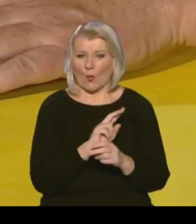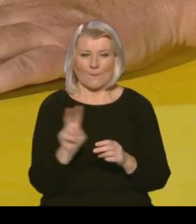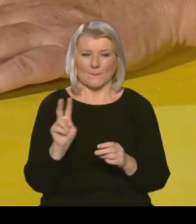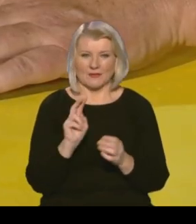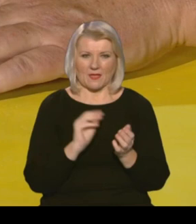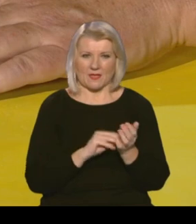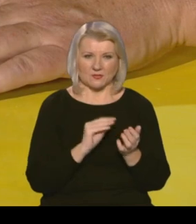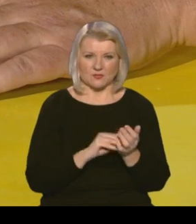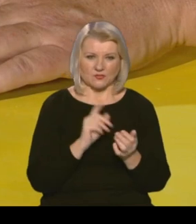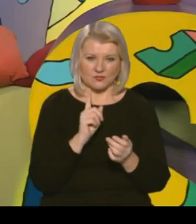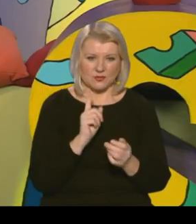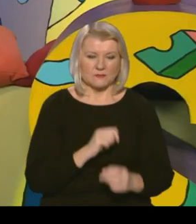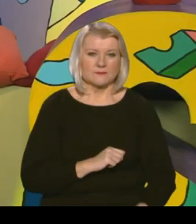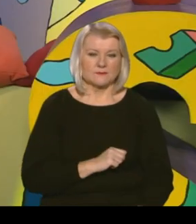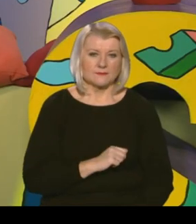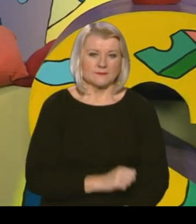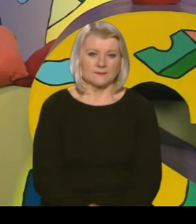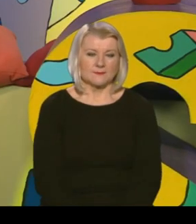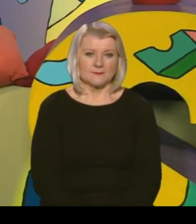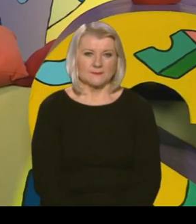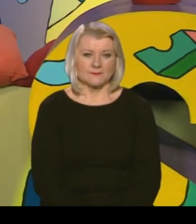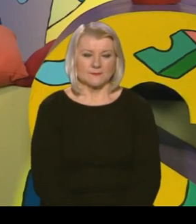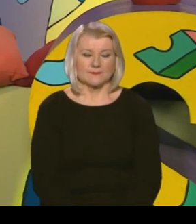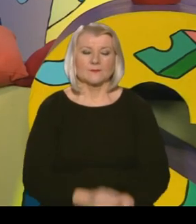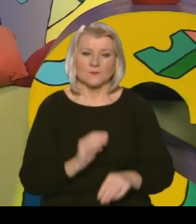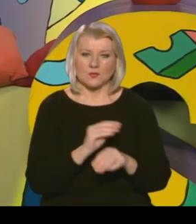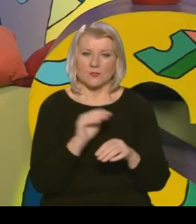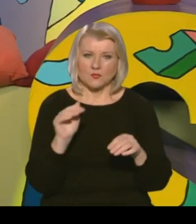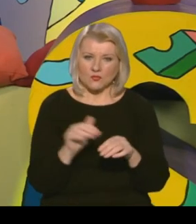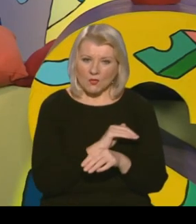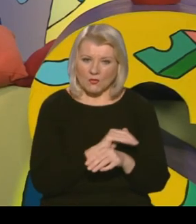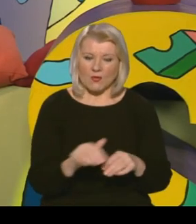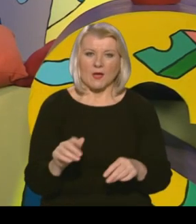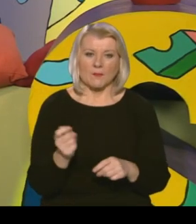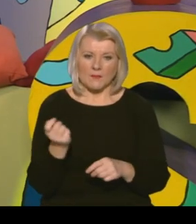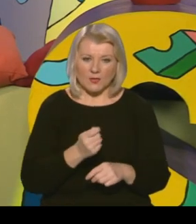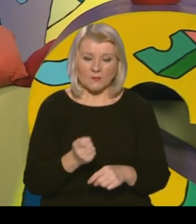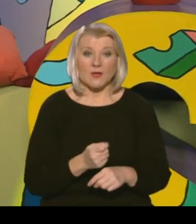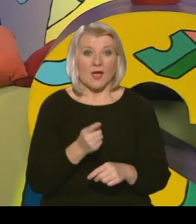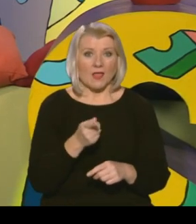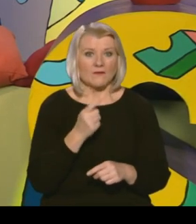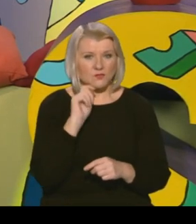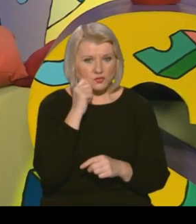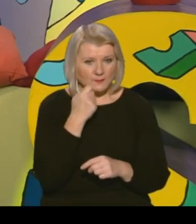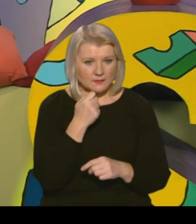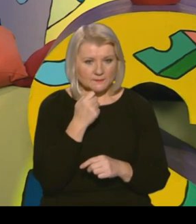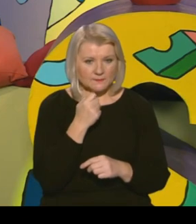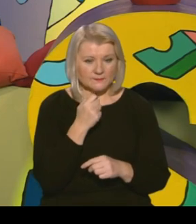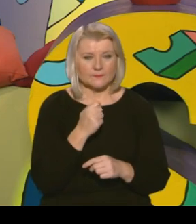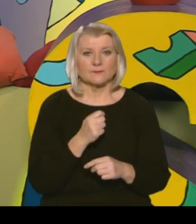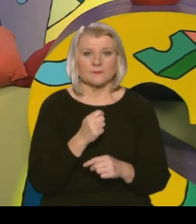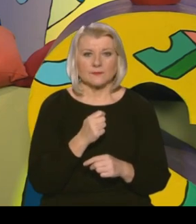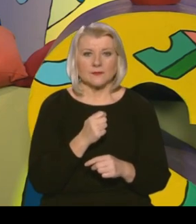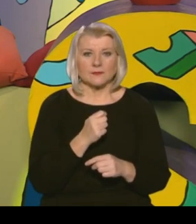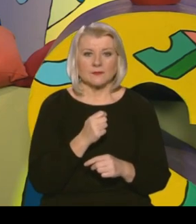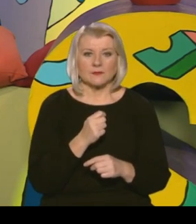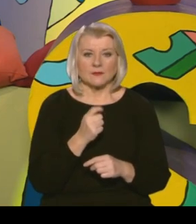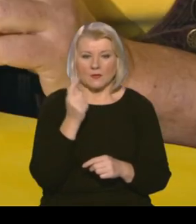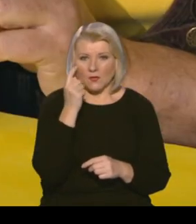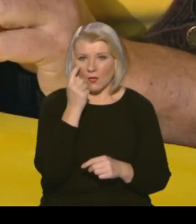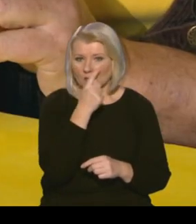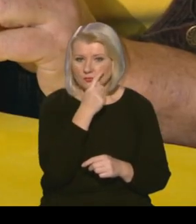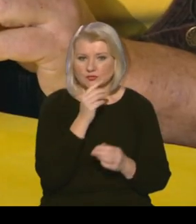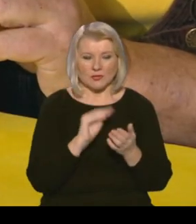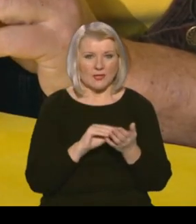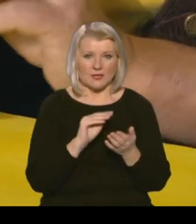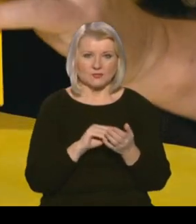Františku. Ještě nohy. Tak, pravá nožička. Všimni si, že zatím nejsou tvá očička vidět,